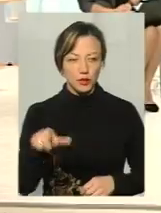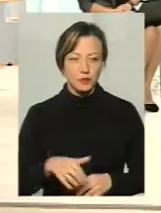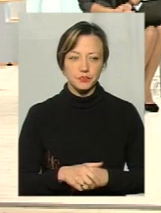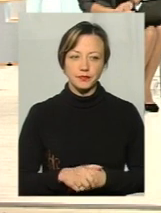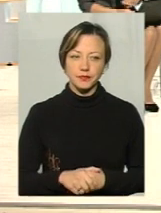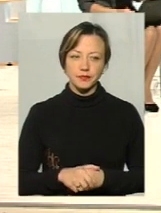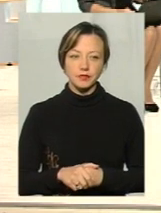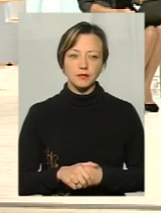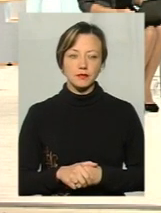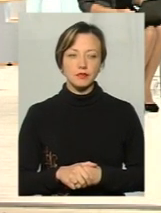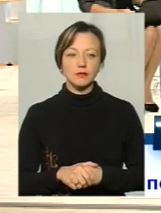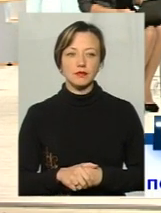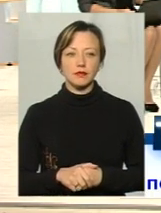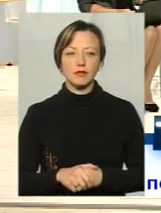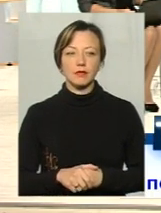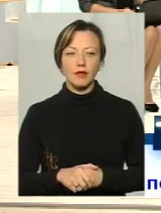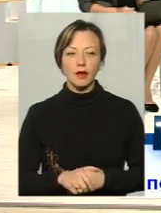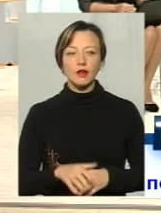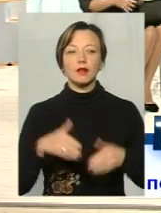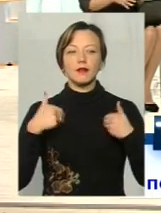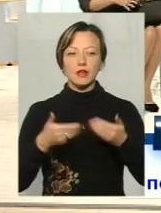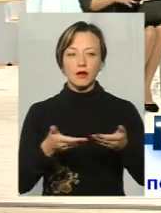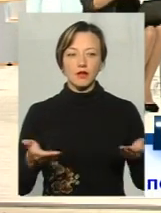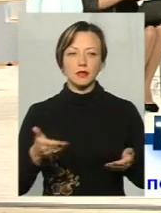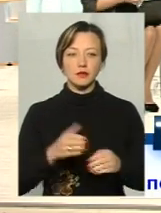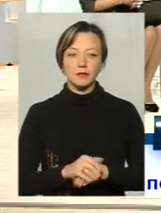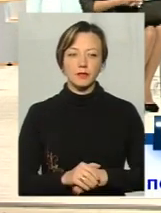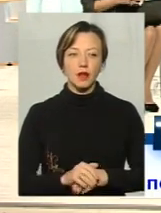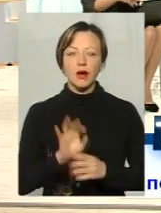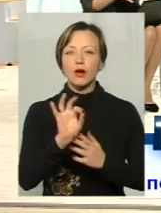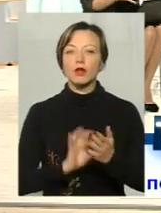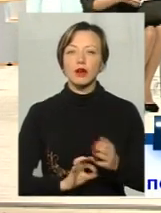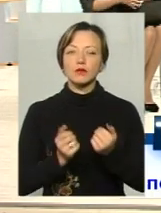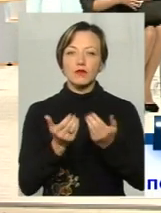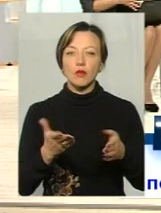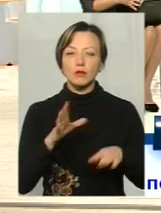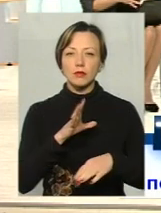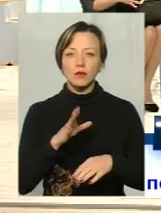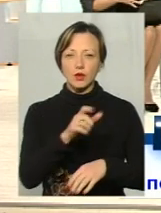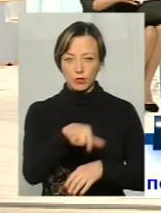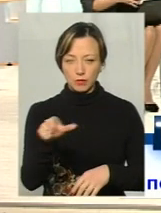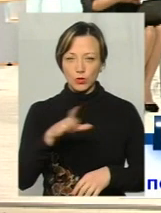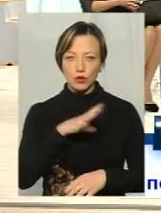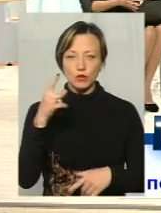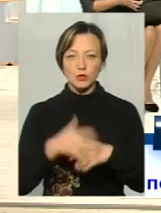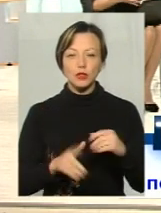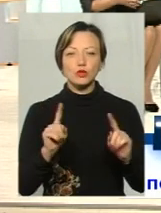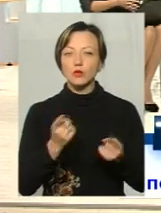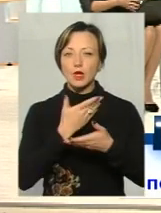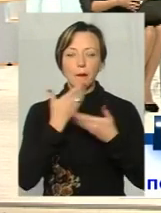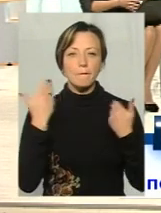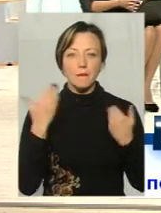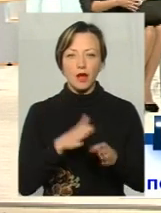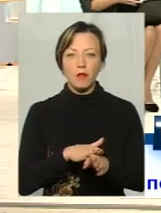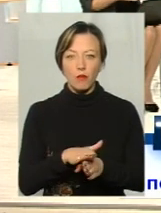вітання. Одразу, пані Олена, можливо, щоб нашим телеглядачам було зрозуміло, чому немає все ж таки